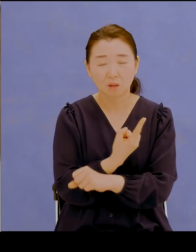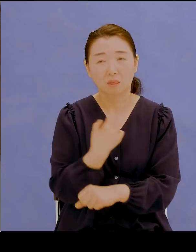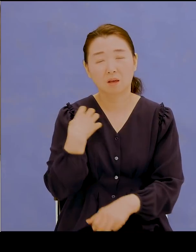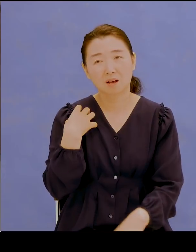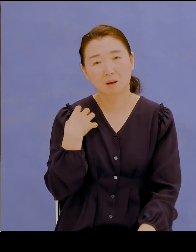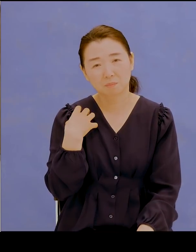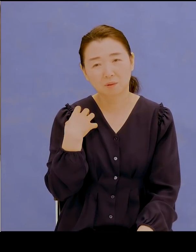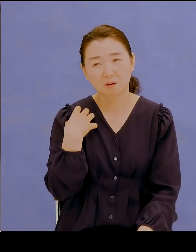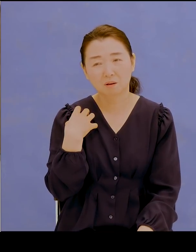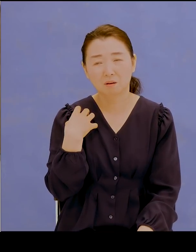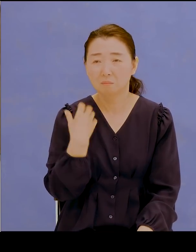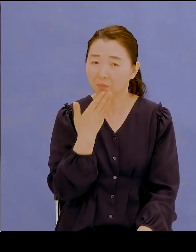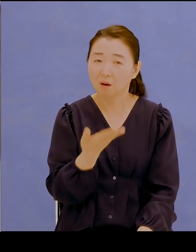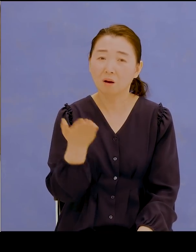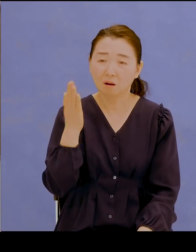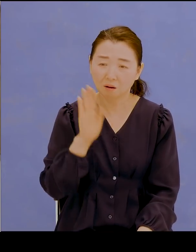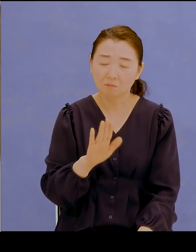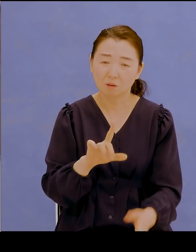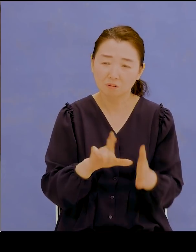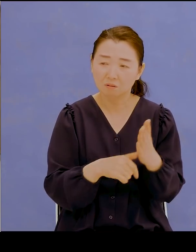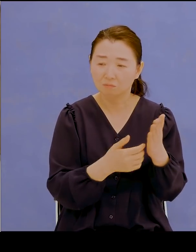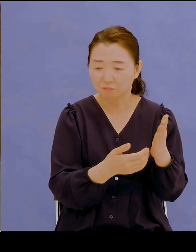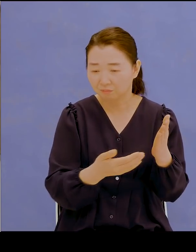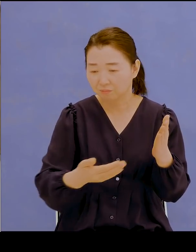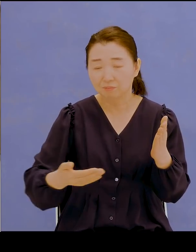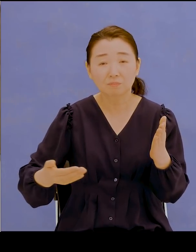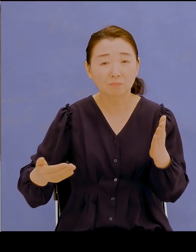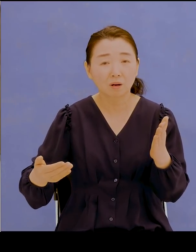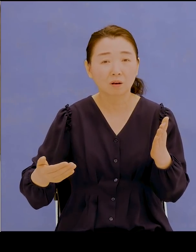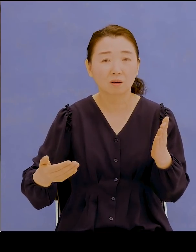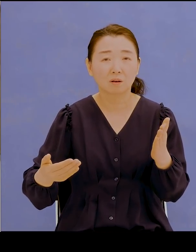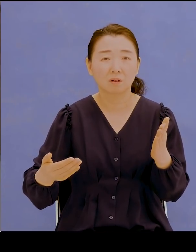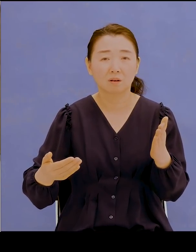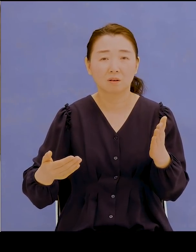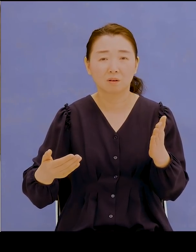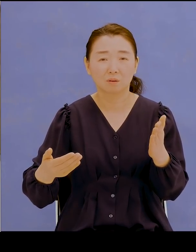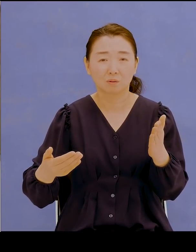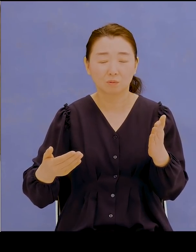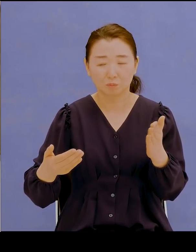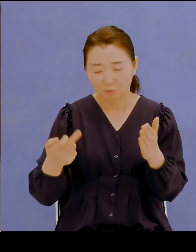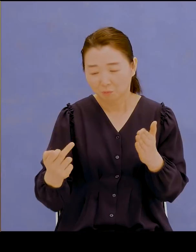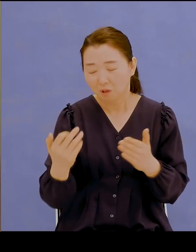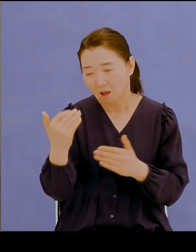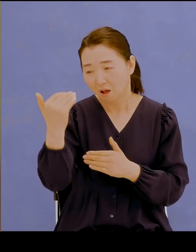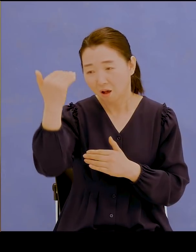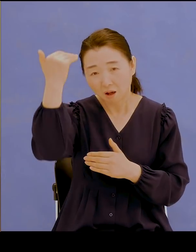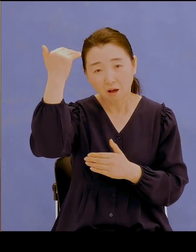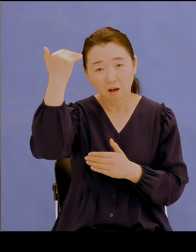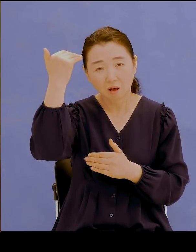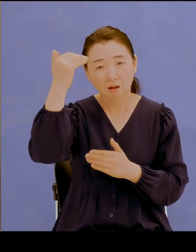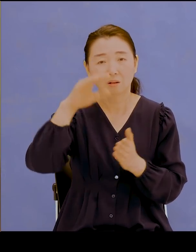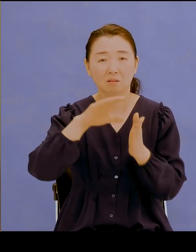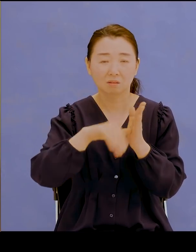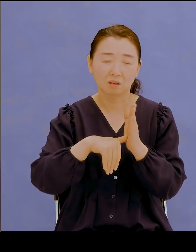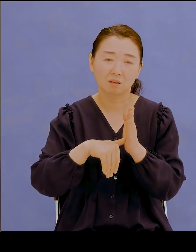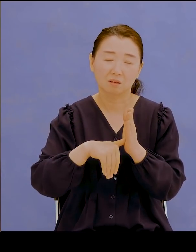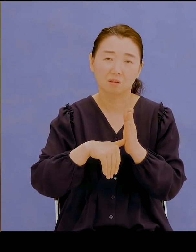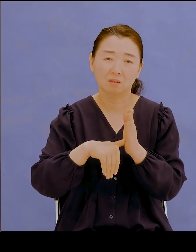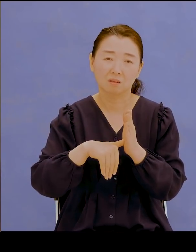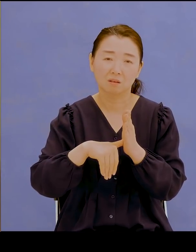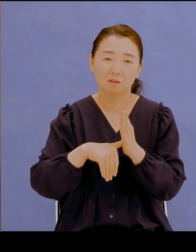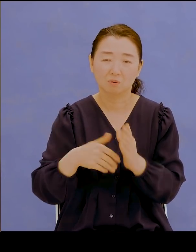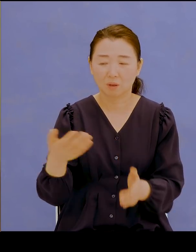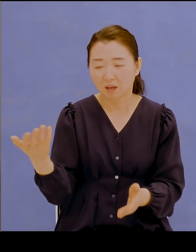감당이 됐었는데 조금 더 이제 시간이 지나고 애가 이제 크고 네. 그렇게 되니까 그 아픈